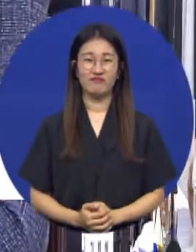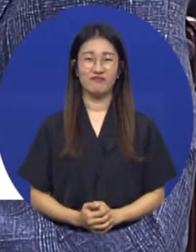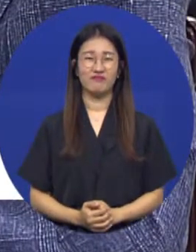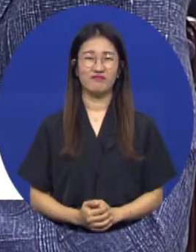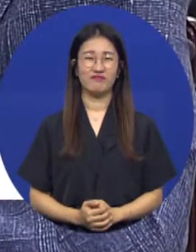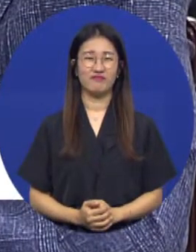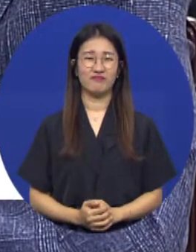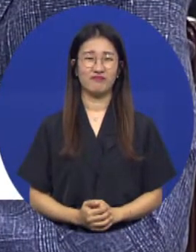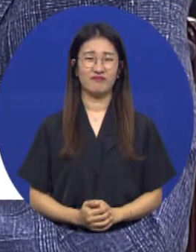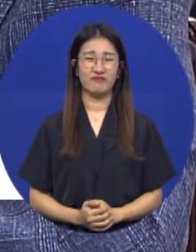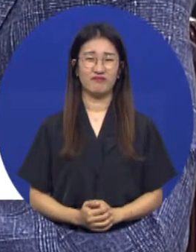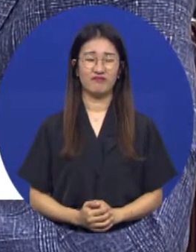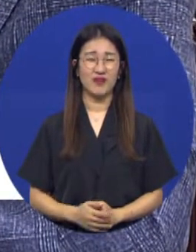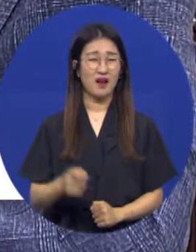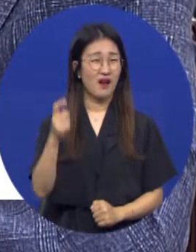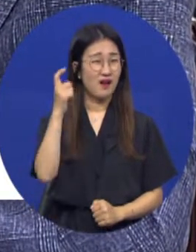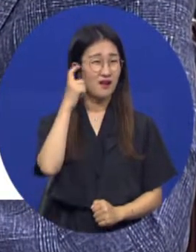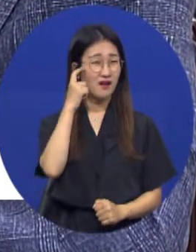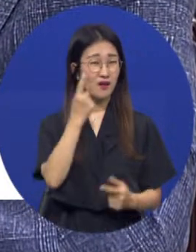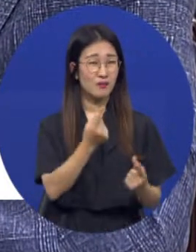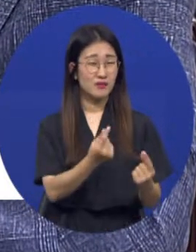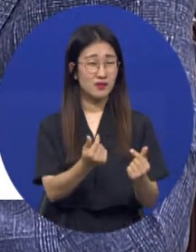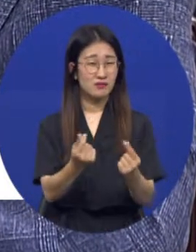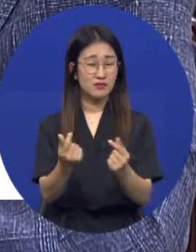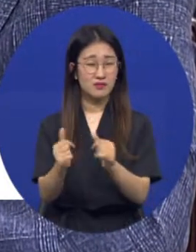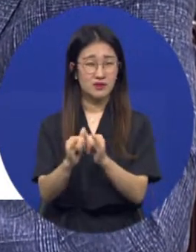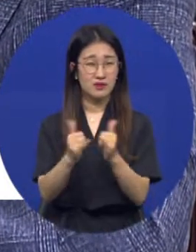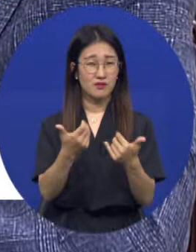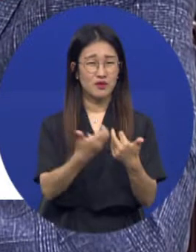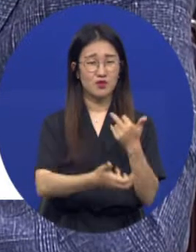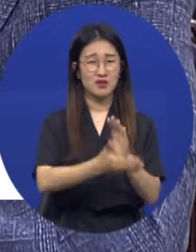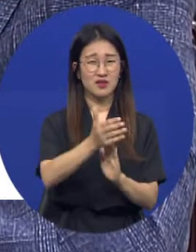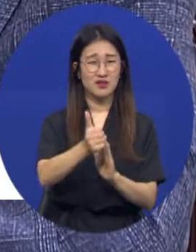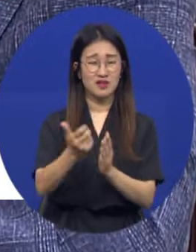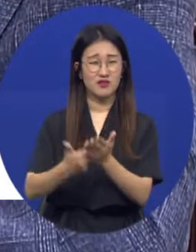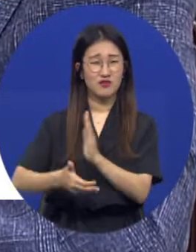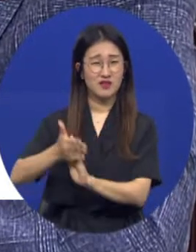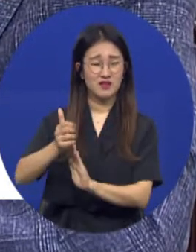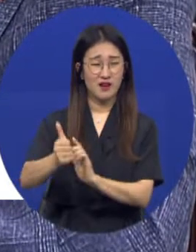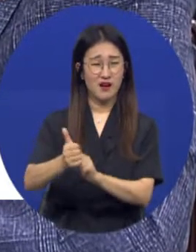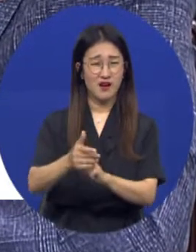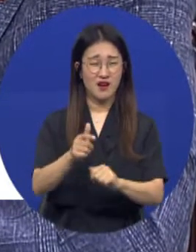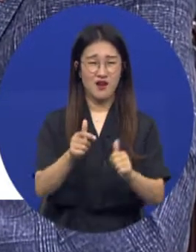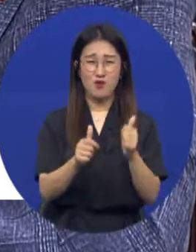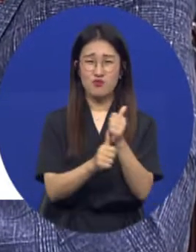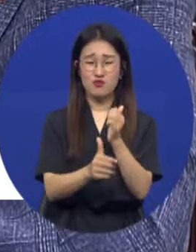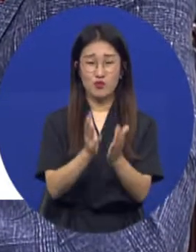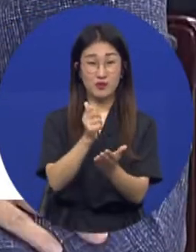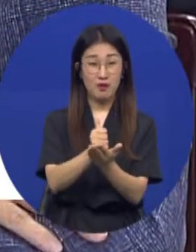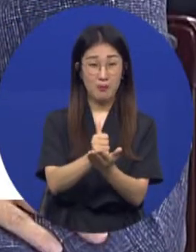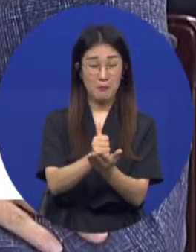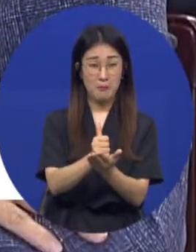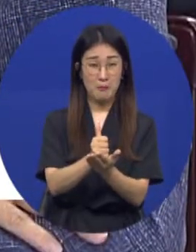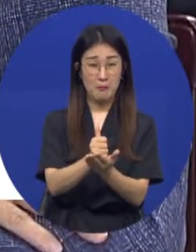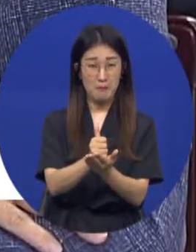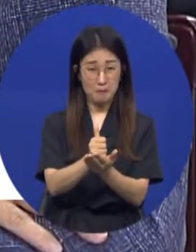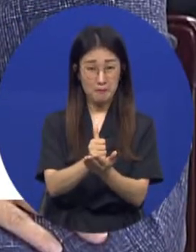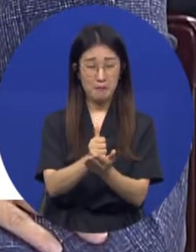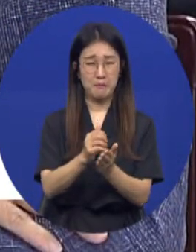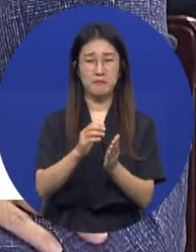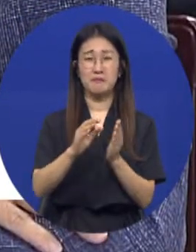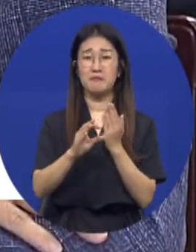있는 의식이 비슷한 사람끼리 서귀포시장, 제주시장 정무부지사를 했을 때